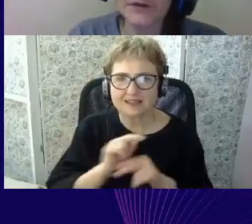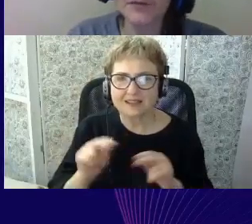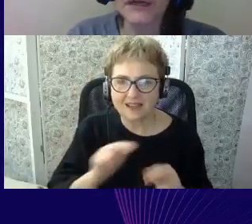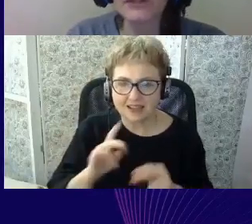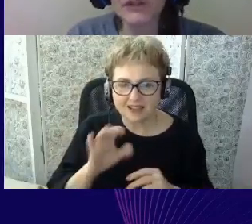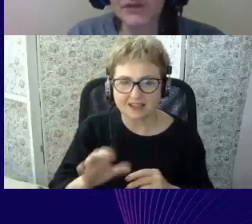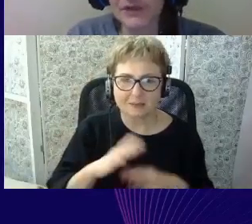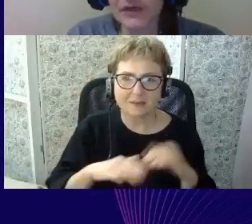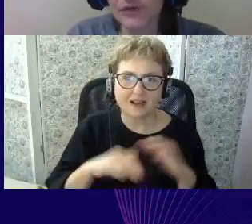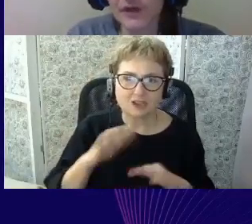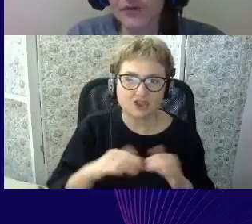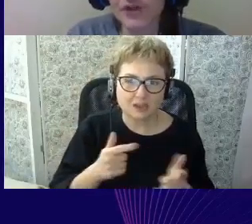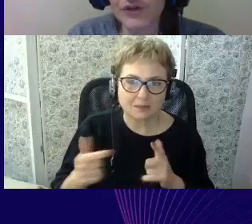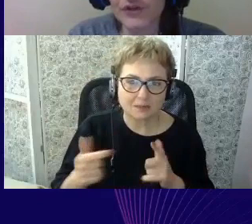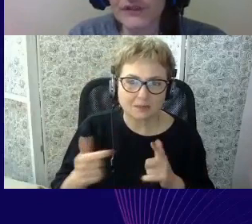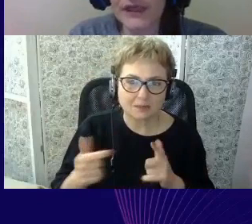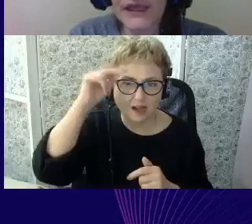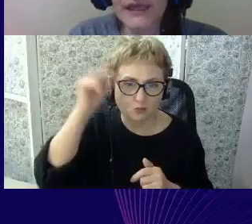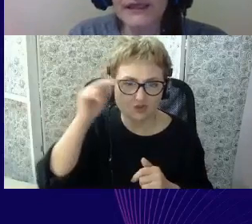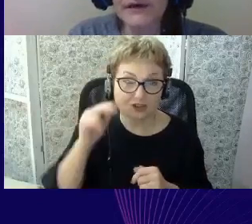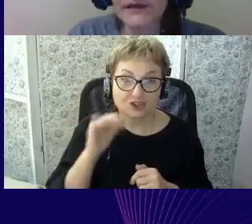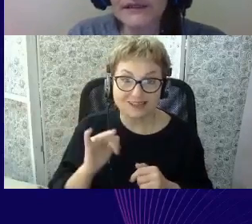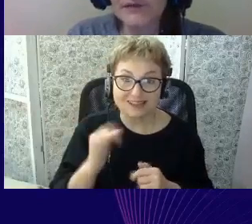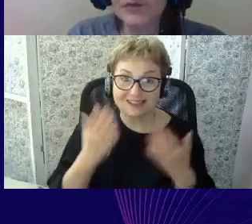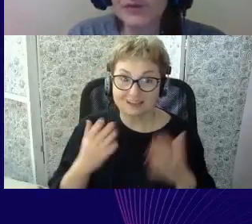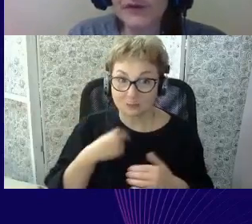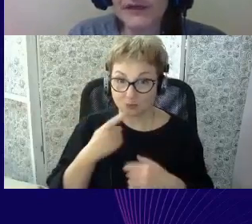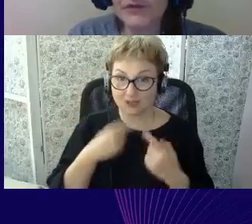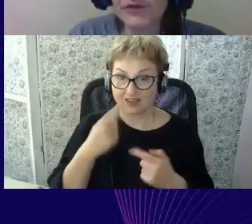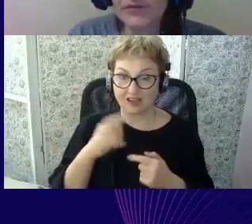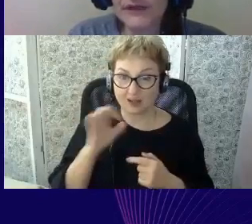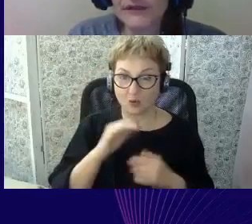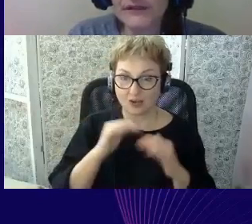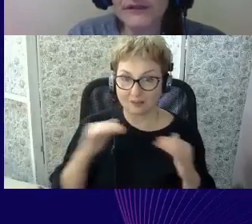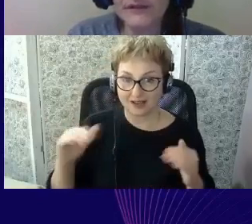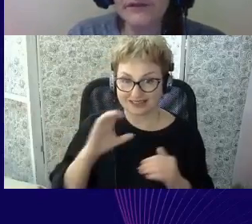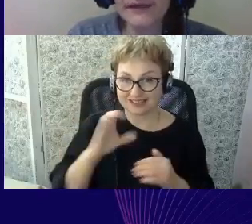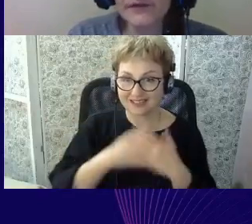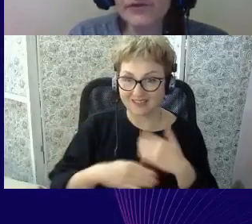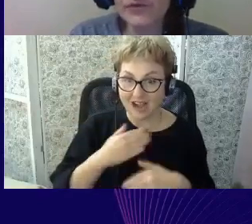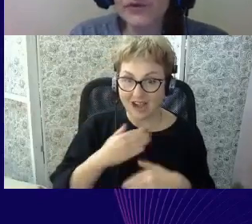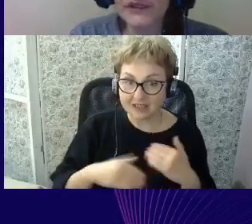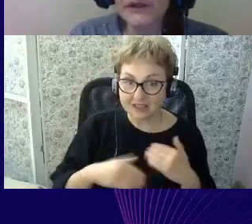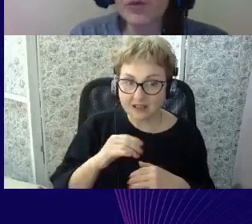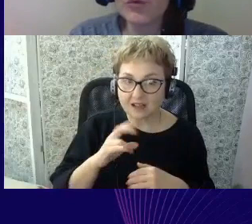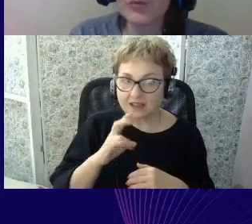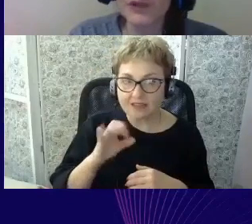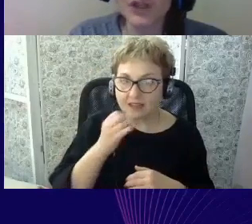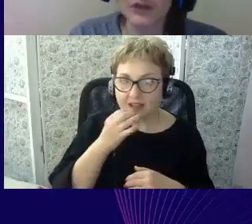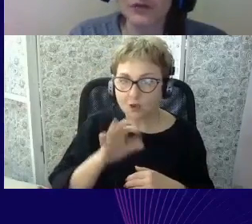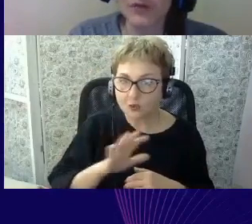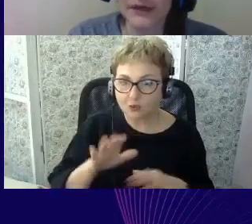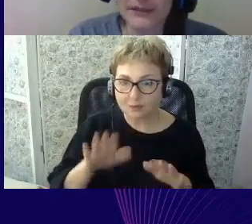тренингов, практической подготовки обучающихся. И если мы будем говорить о ребятах с инвалидностью, то не на